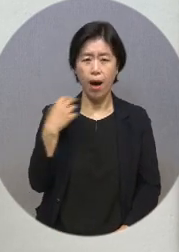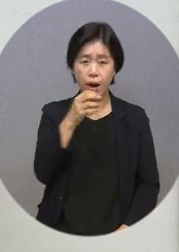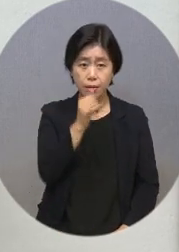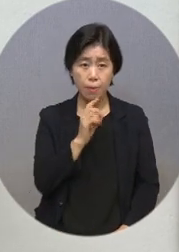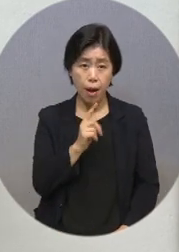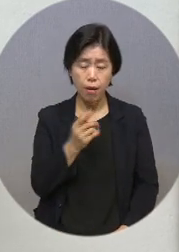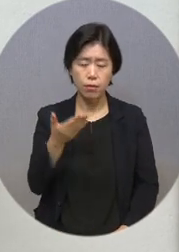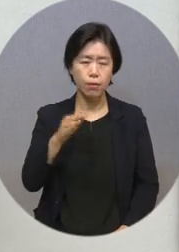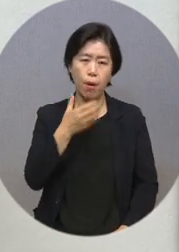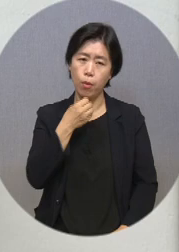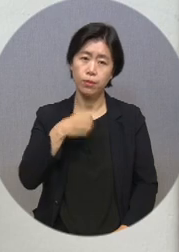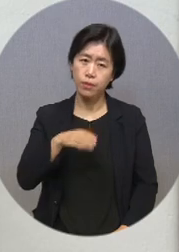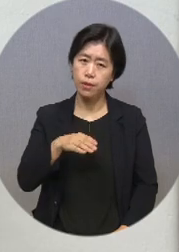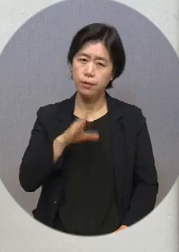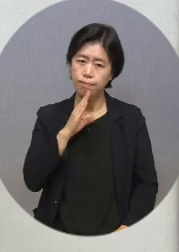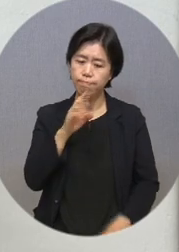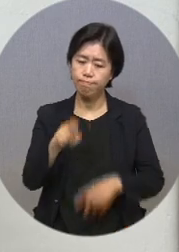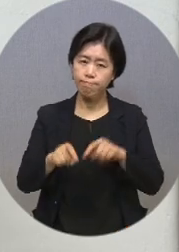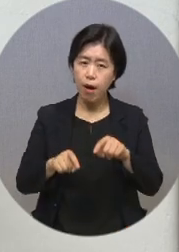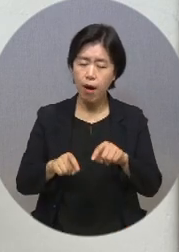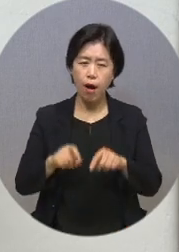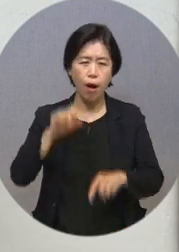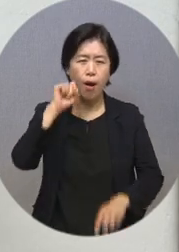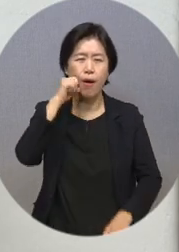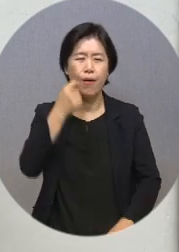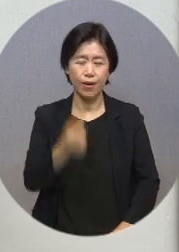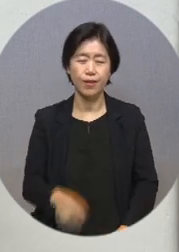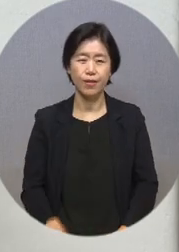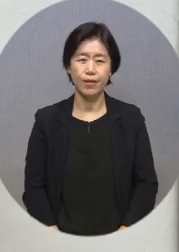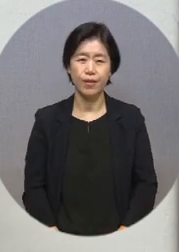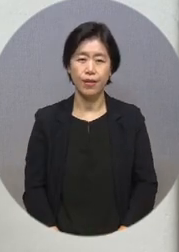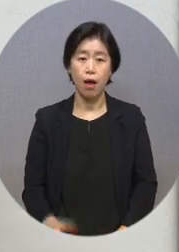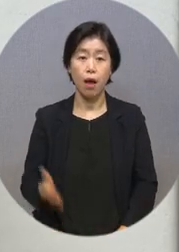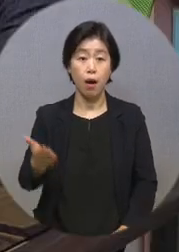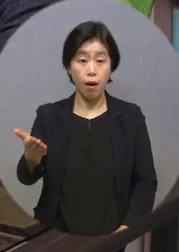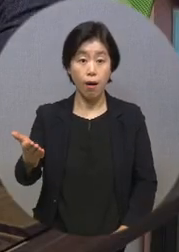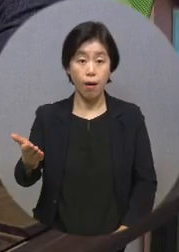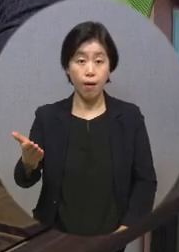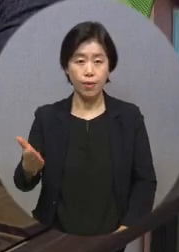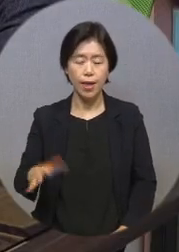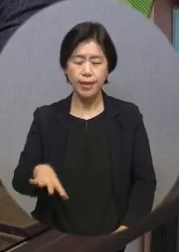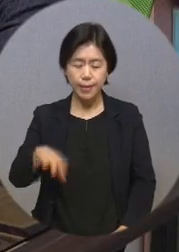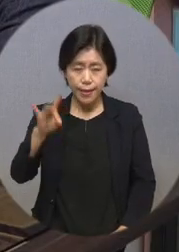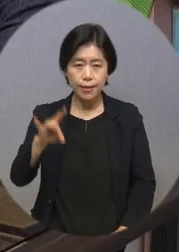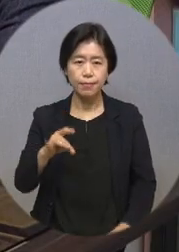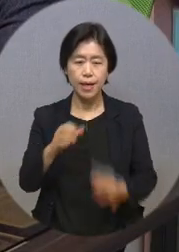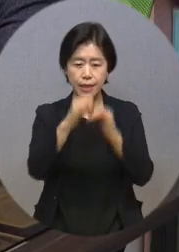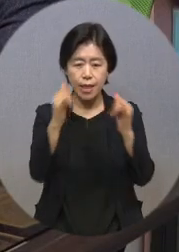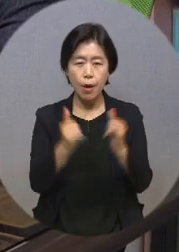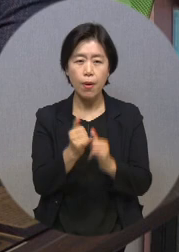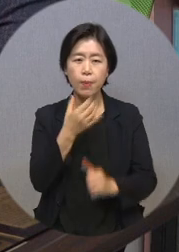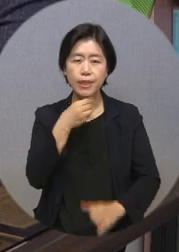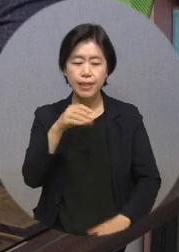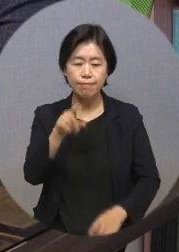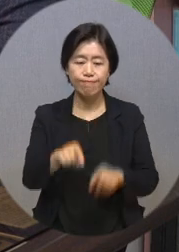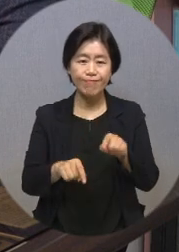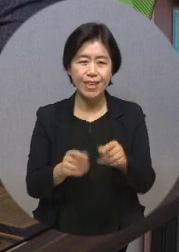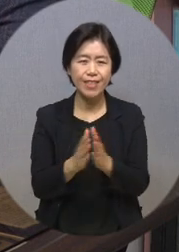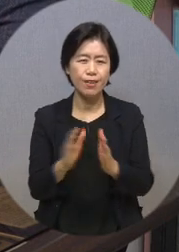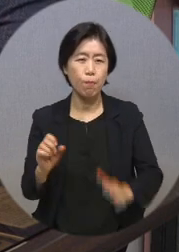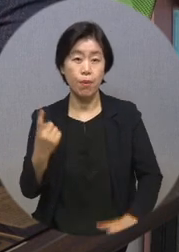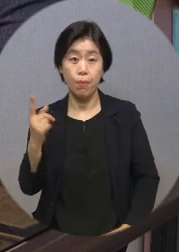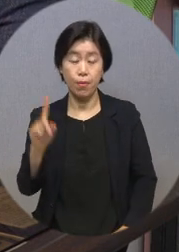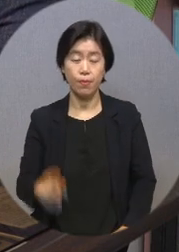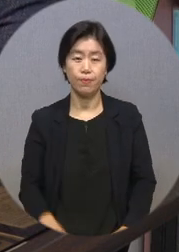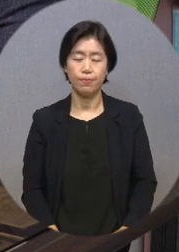단어가 쉬운 단어가 아닌데 우리 회장님께서는 이 사회복지 어떻게 발을 디디게 되셨나요? 네, 아마 제가